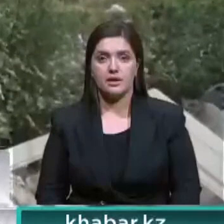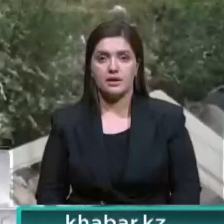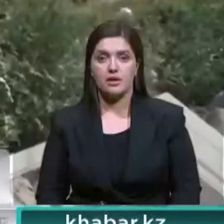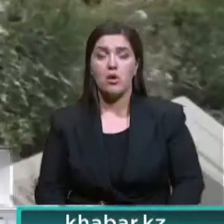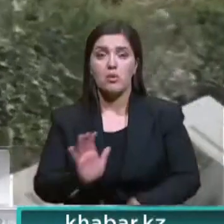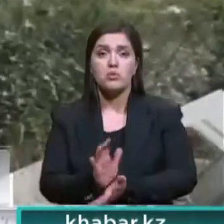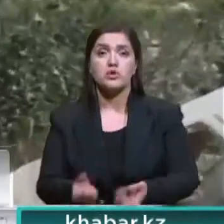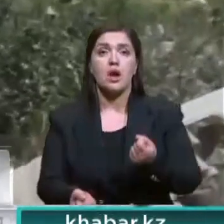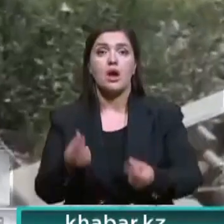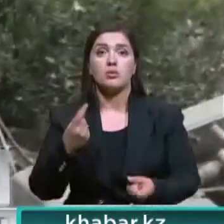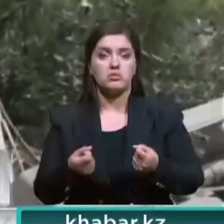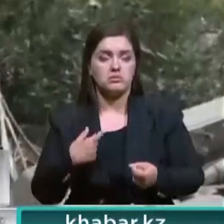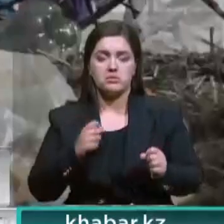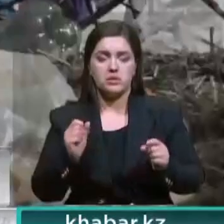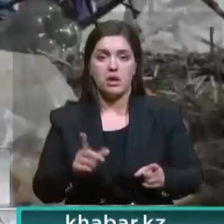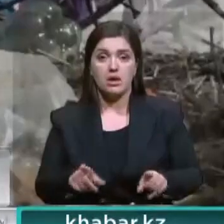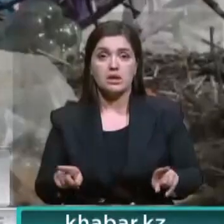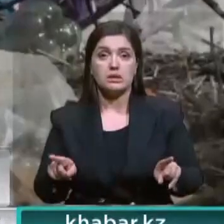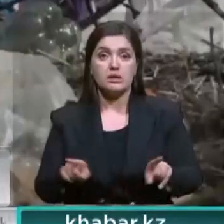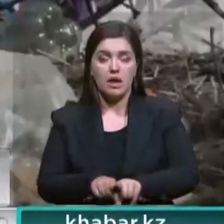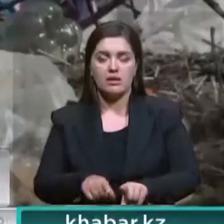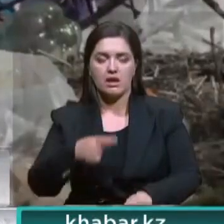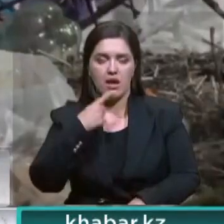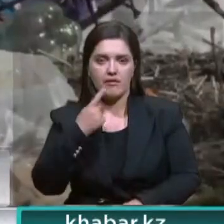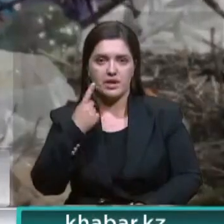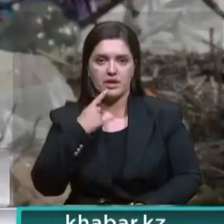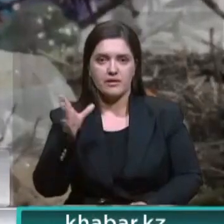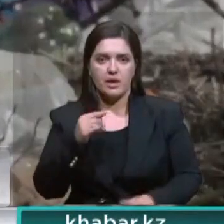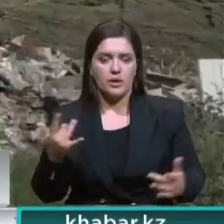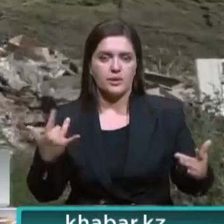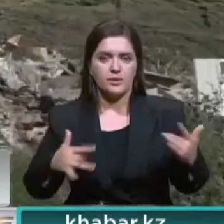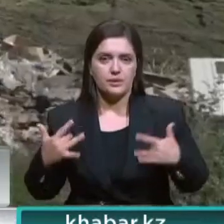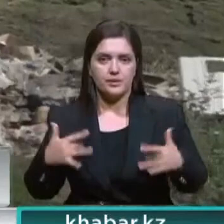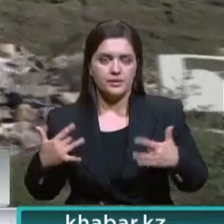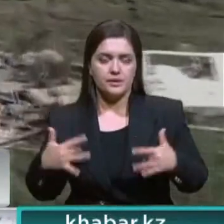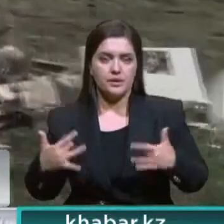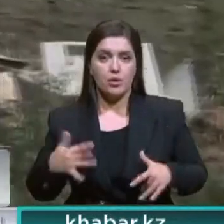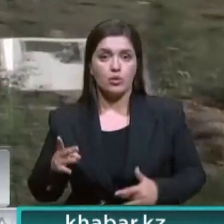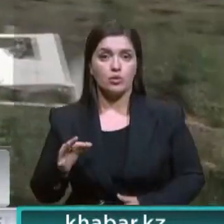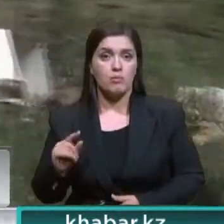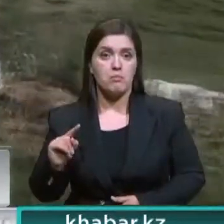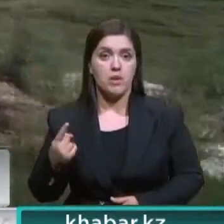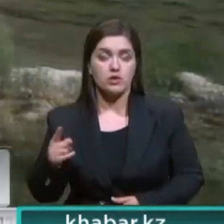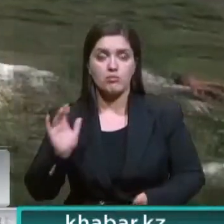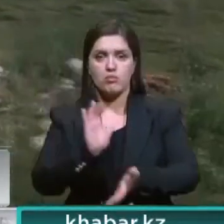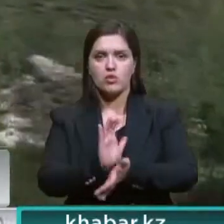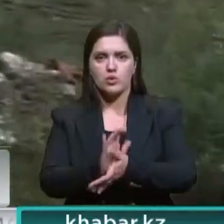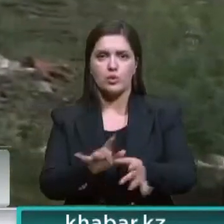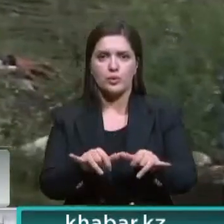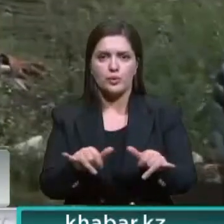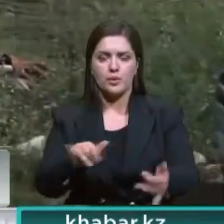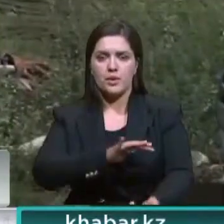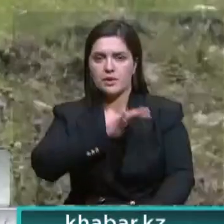Нет. И так отвечают многие, кто живет по эту сторону оврага на окраине Петропавловска. Но почему-то мусора становится все больше,